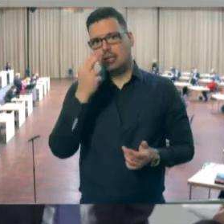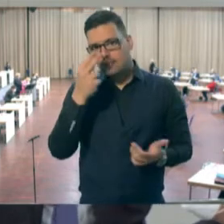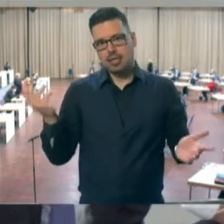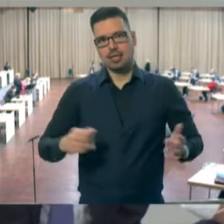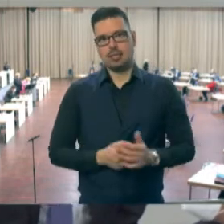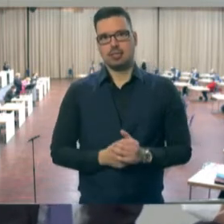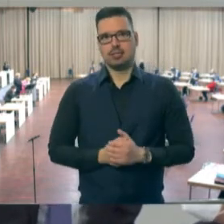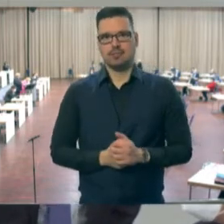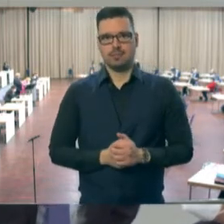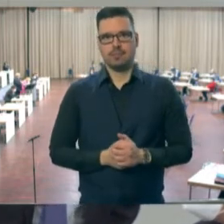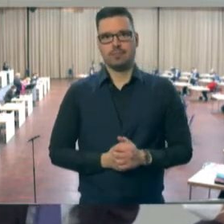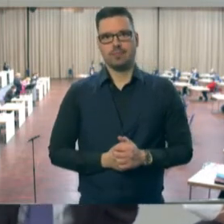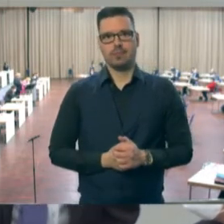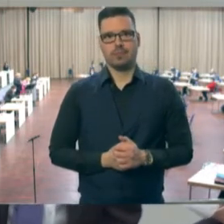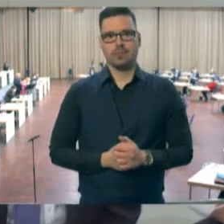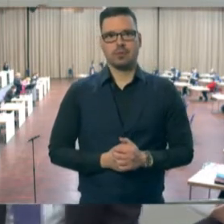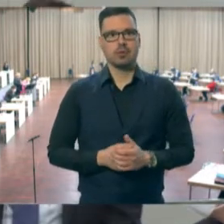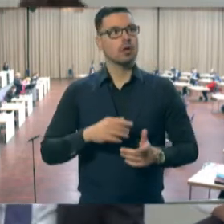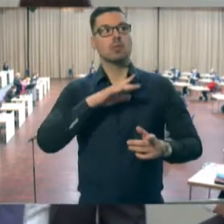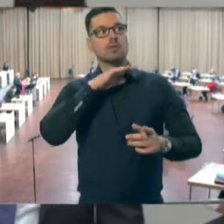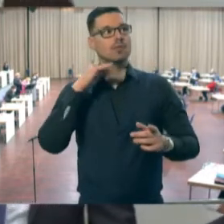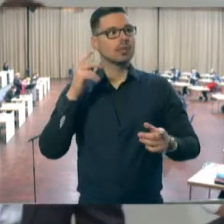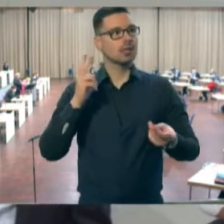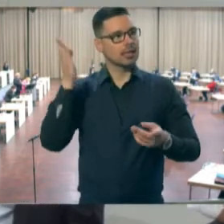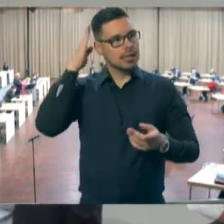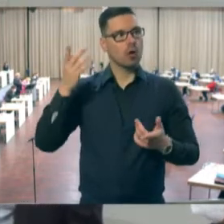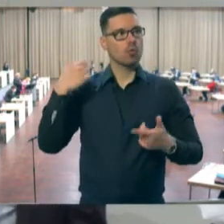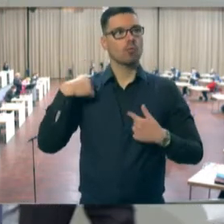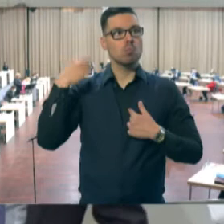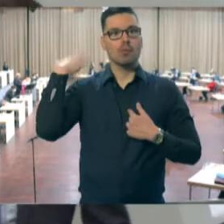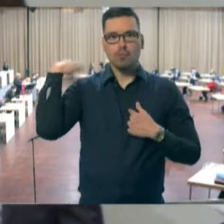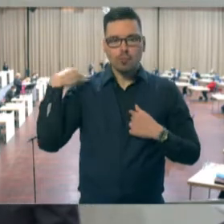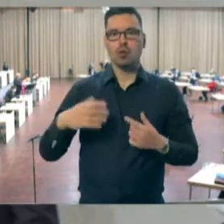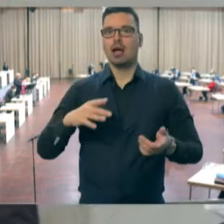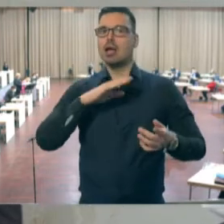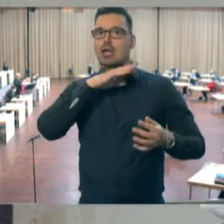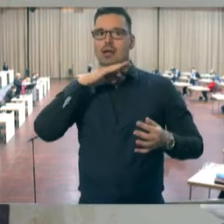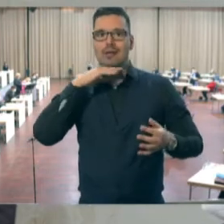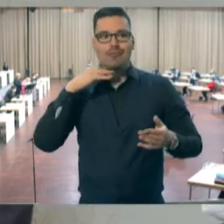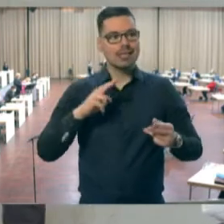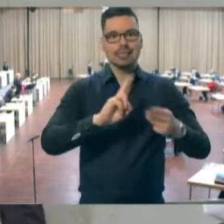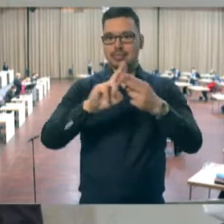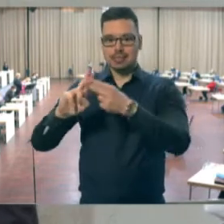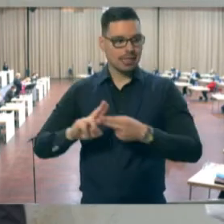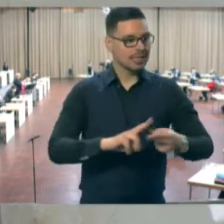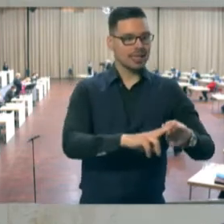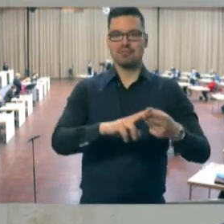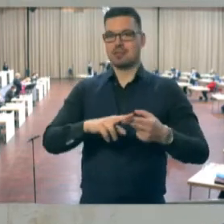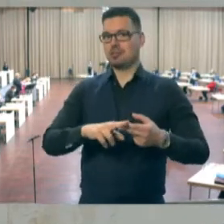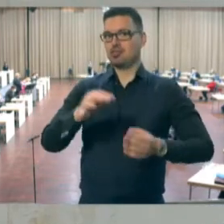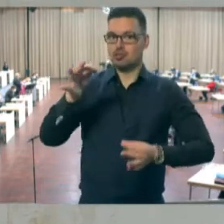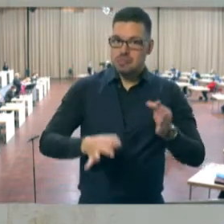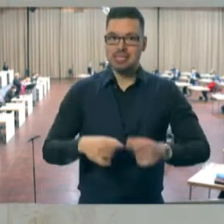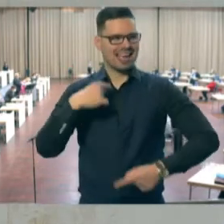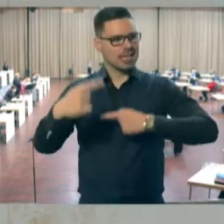auf dem Land noch kennen, dass man im Wald überall mit vielen Freunden spielen kann. Alles das fehlt. Die Kinder sind in ihrer Entwicklung